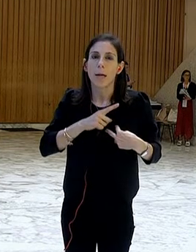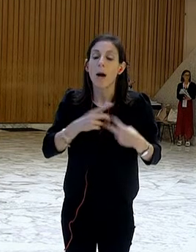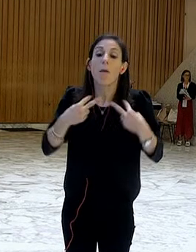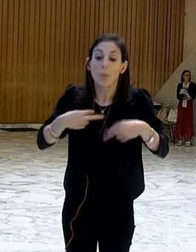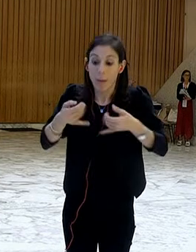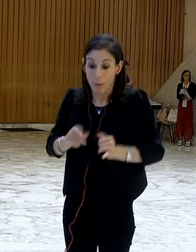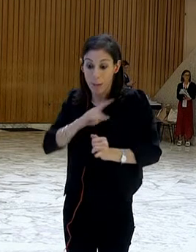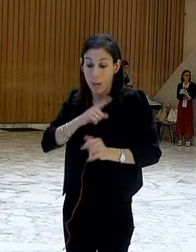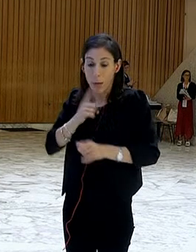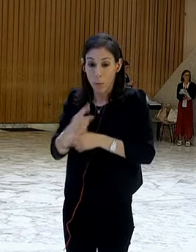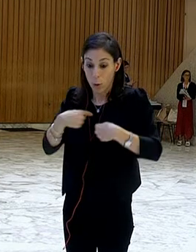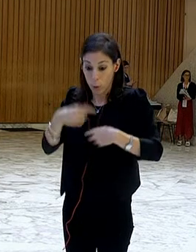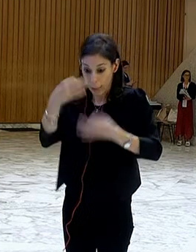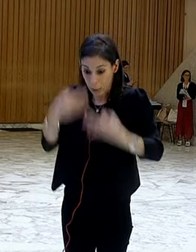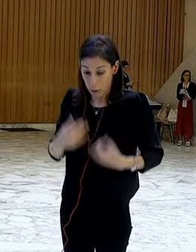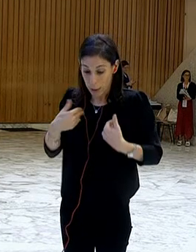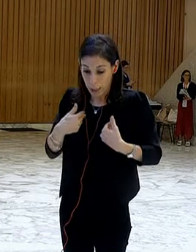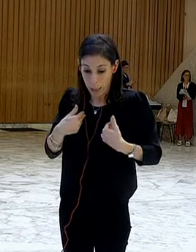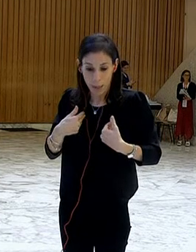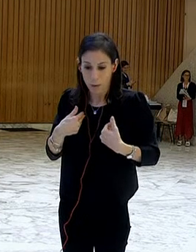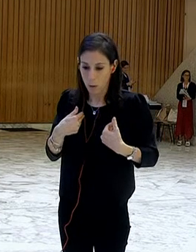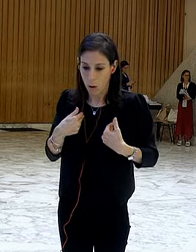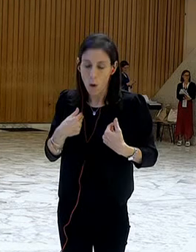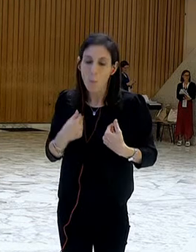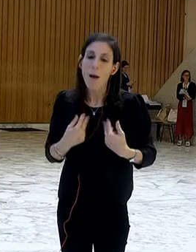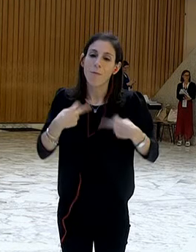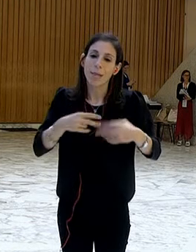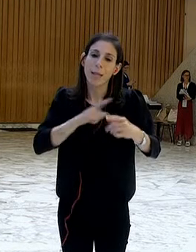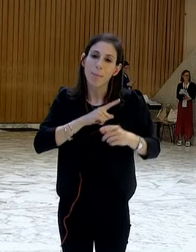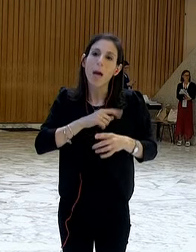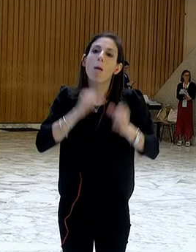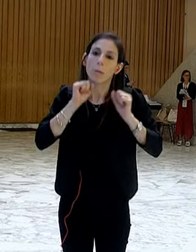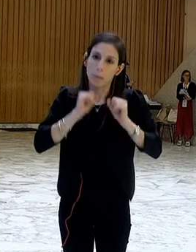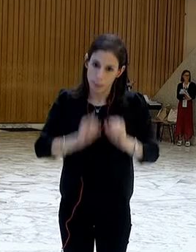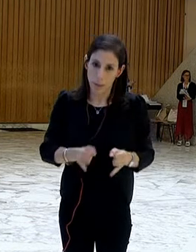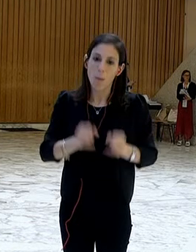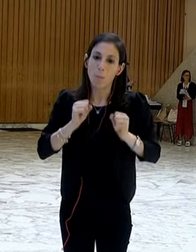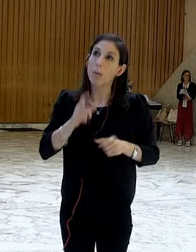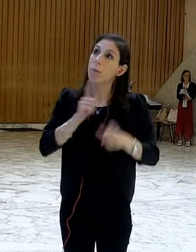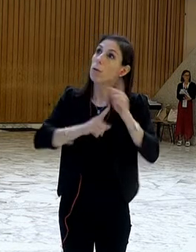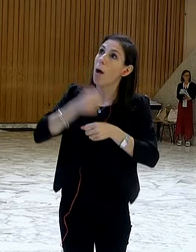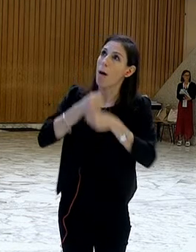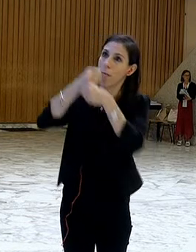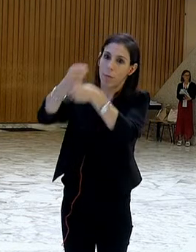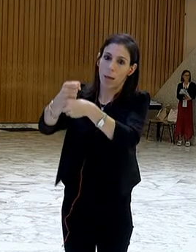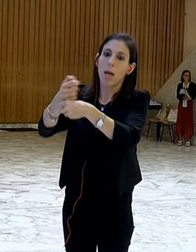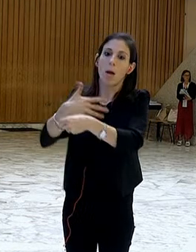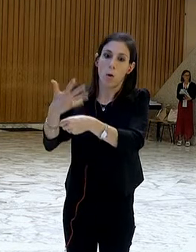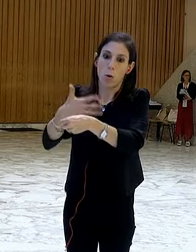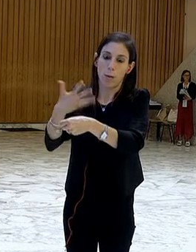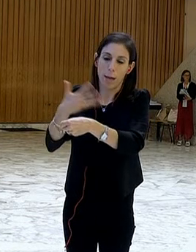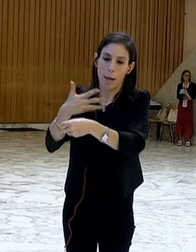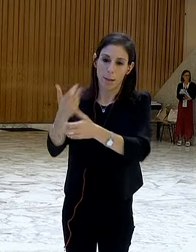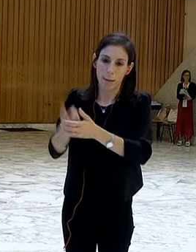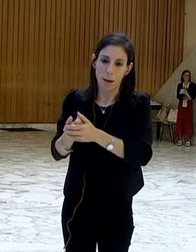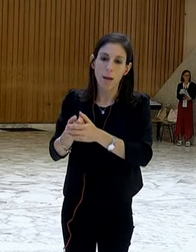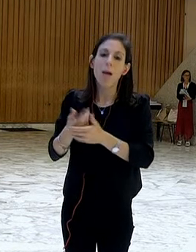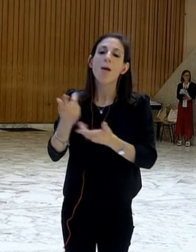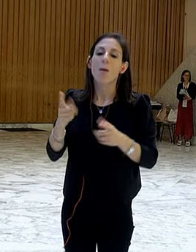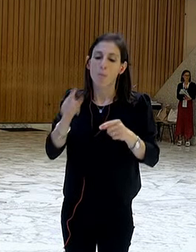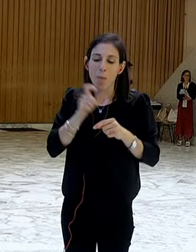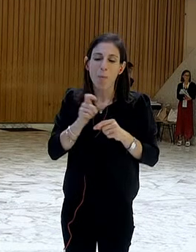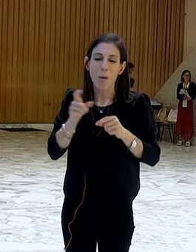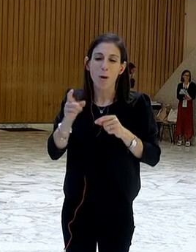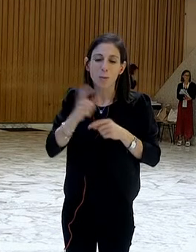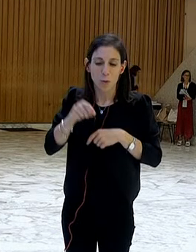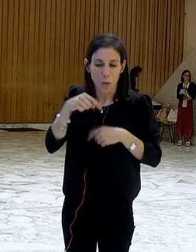peux la confier et l'abandonner à Dieu. J'étais contente. Ce jour-là, de retour à la maison, je l'ai partagé